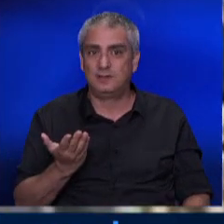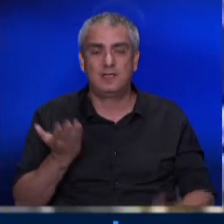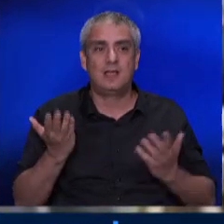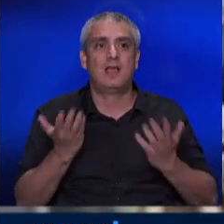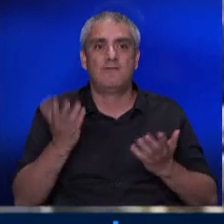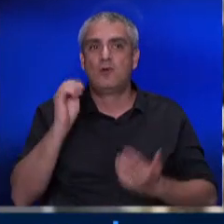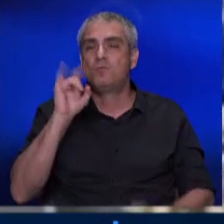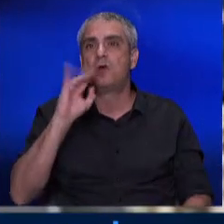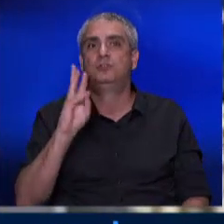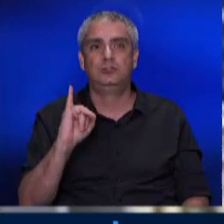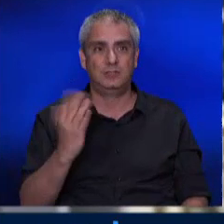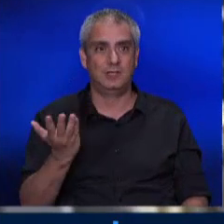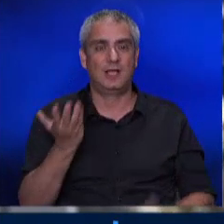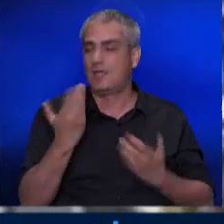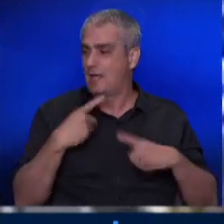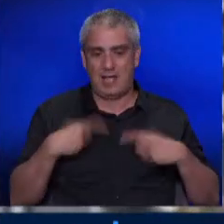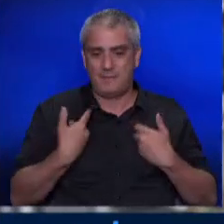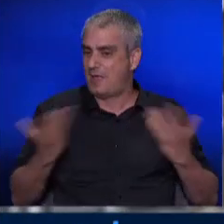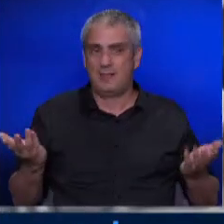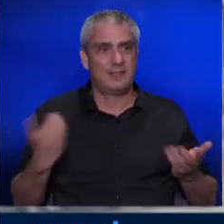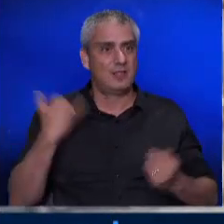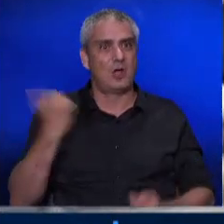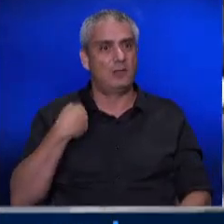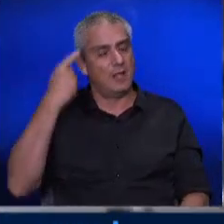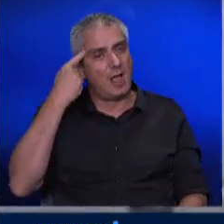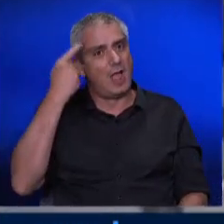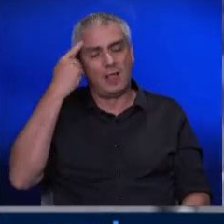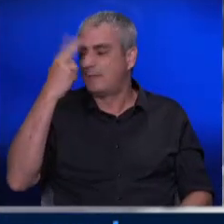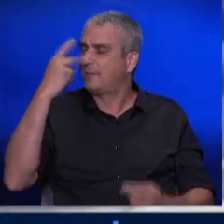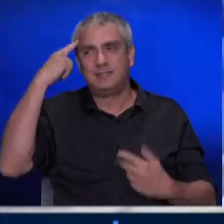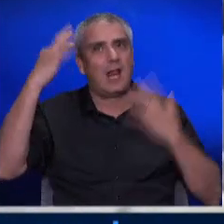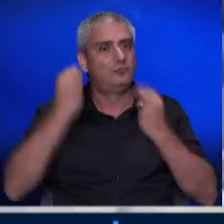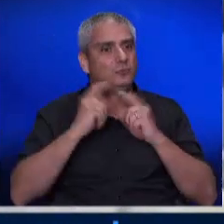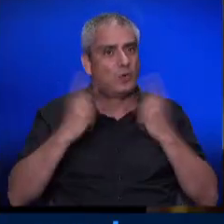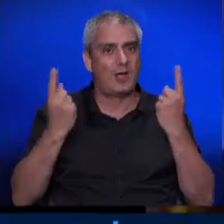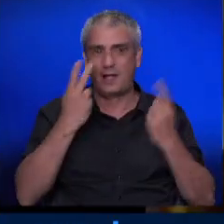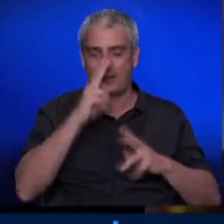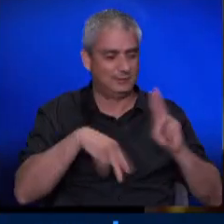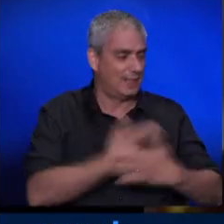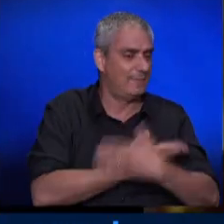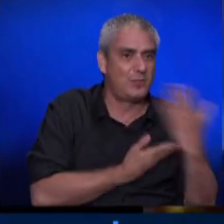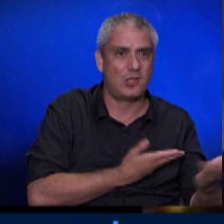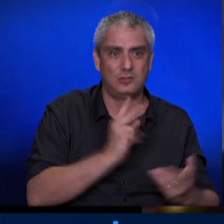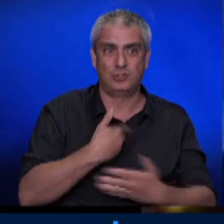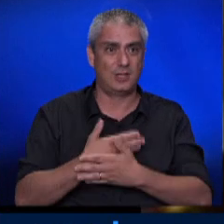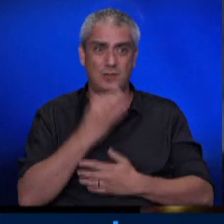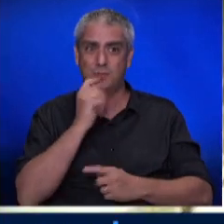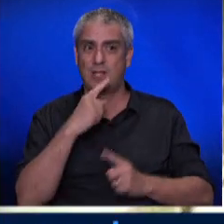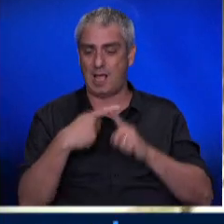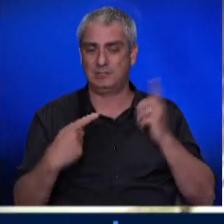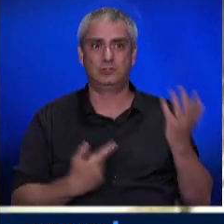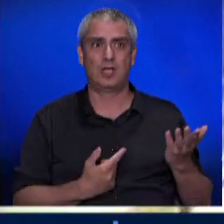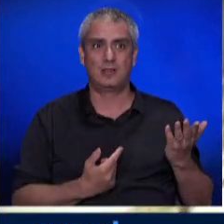מוישי. אין לי חיים, אני כל הזמן מנסה להשיח את הדעת, לנסות לטפל בתינוקת. יש לי תינוקת עכשיו בת